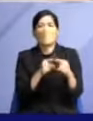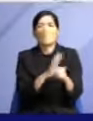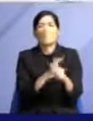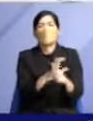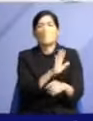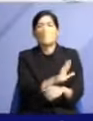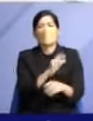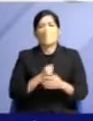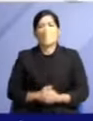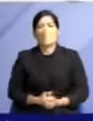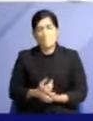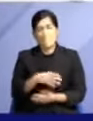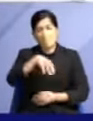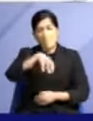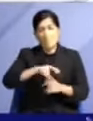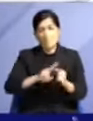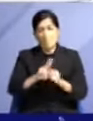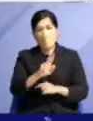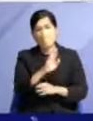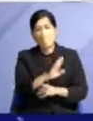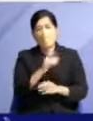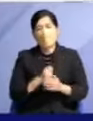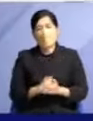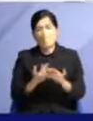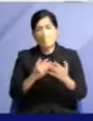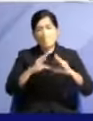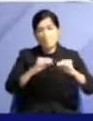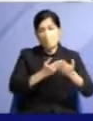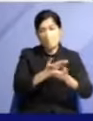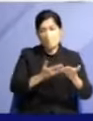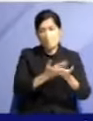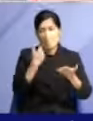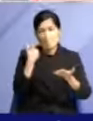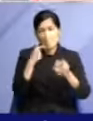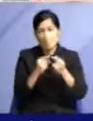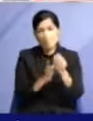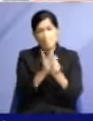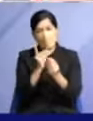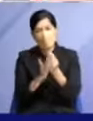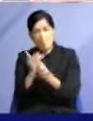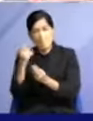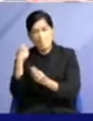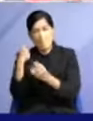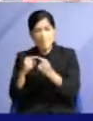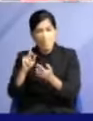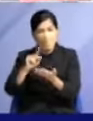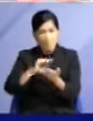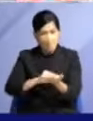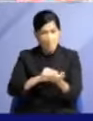ตพื้นที่เขตที่2พิษณุโลกนะคะก็ได้มีการประชุมกันทุกสัปดาห์ข้อมูลสะสมตั้งแต่วันที่3มิถุนาย